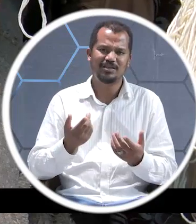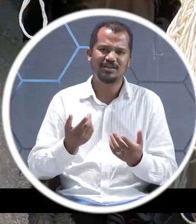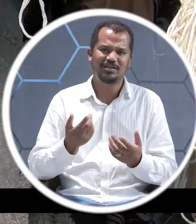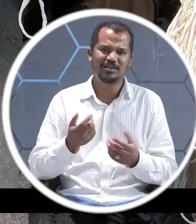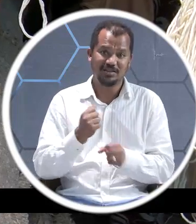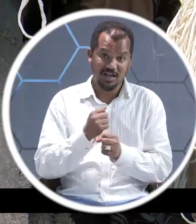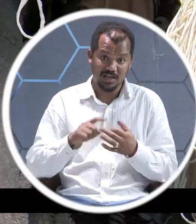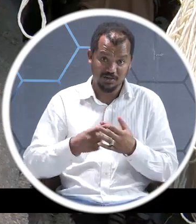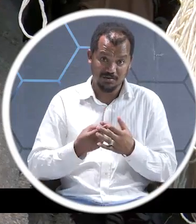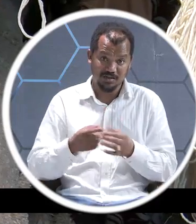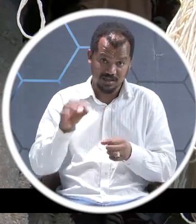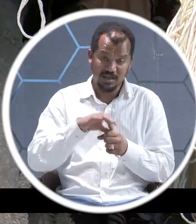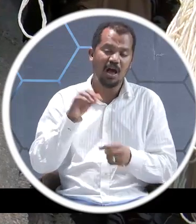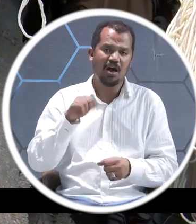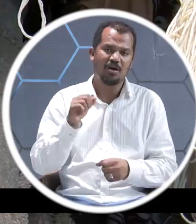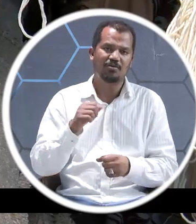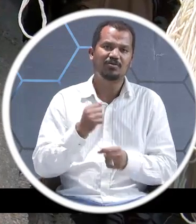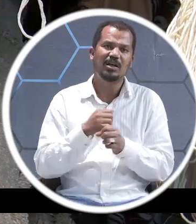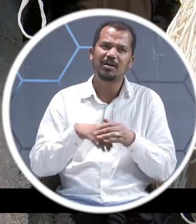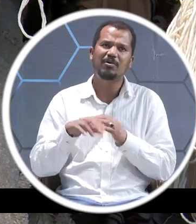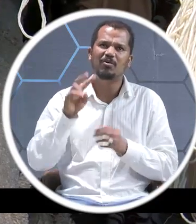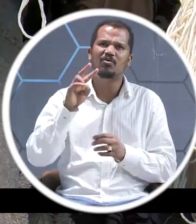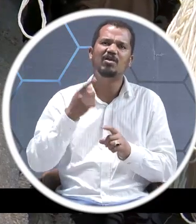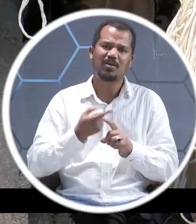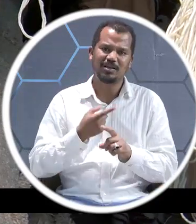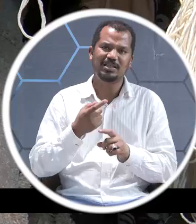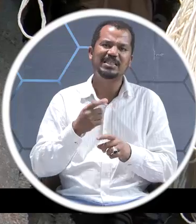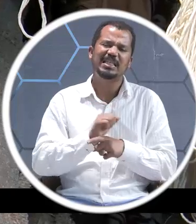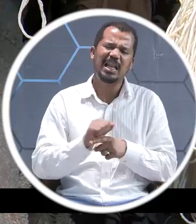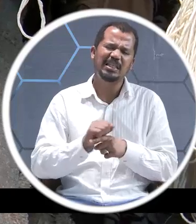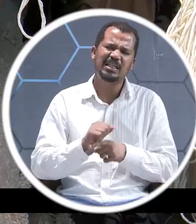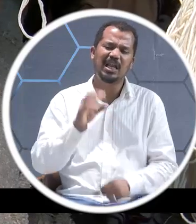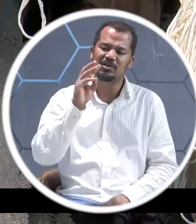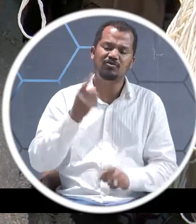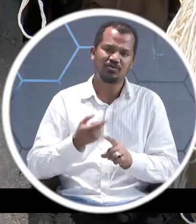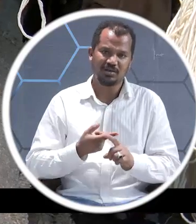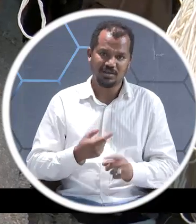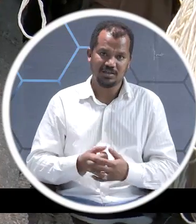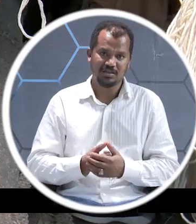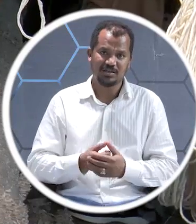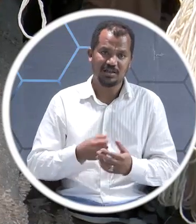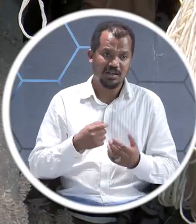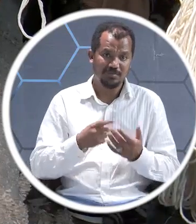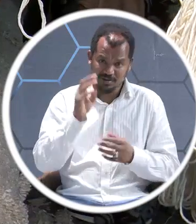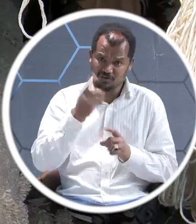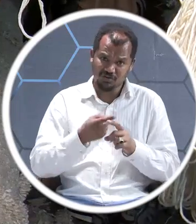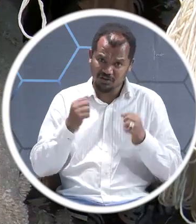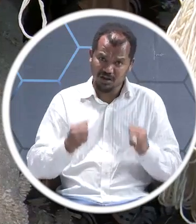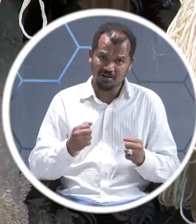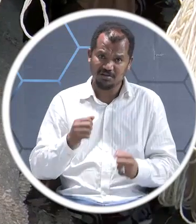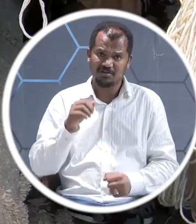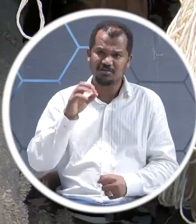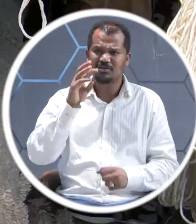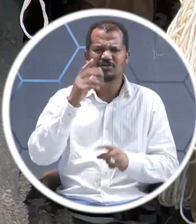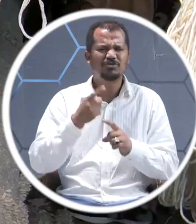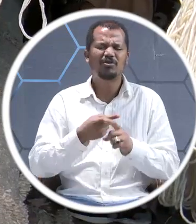ነው። አስራ ከጀመርሽ ተቀጠቀጥ ተተቀጠርኩ 2 ወር ነው በስልጣና 6 ወር በስድስት ወር ቻልሽ ይሄን? አዎ